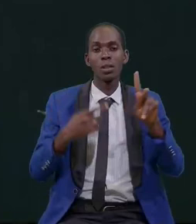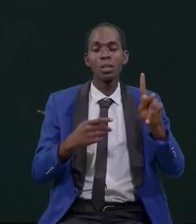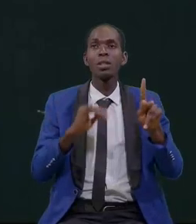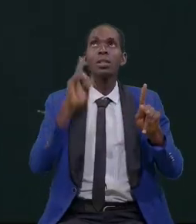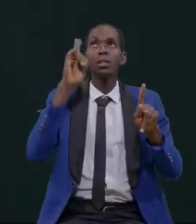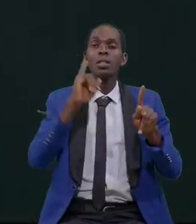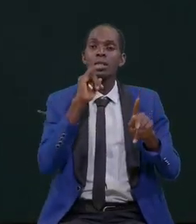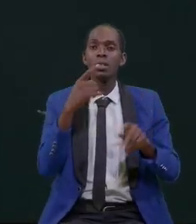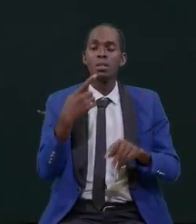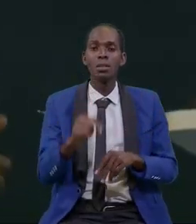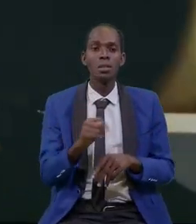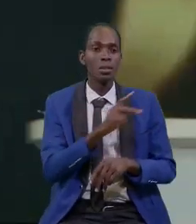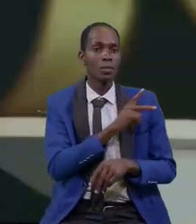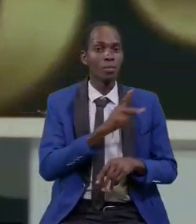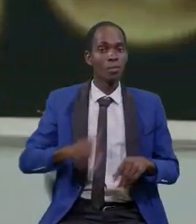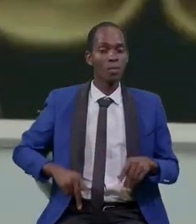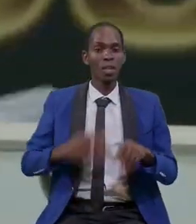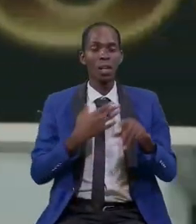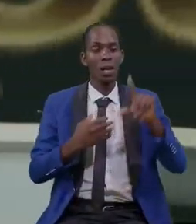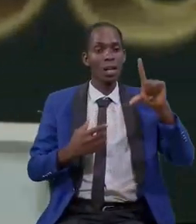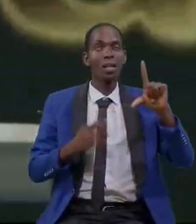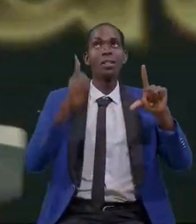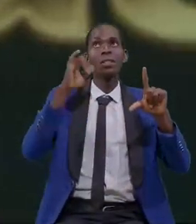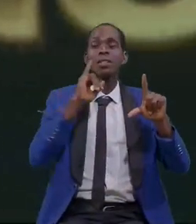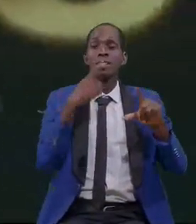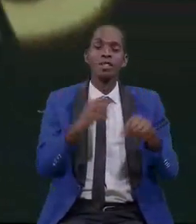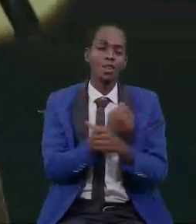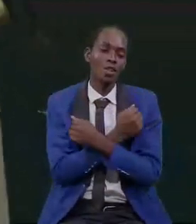est le roi, il est celui qui aime ton âme.